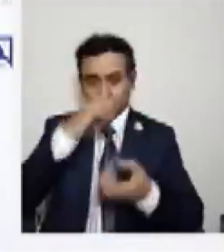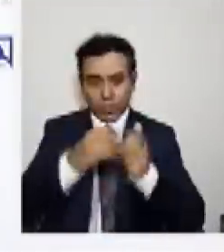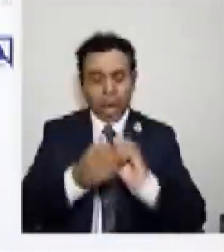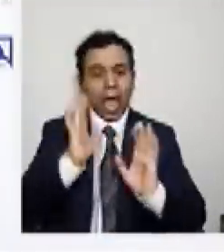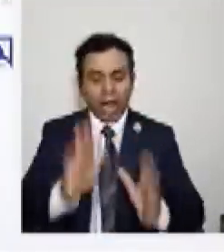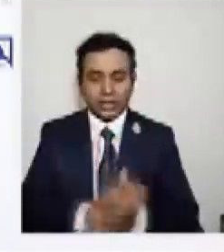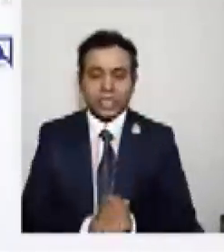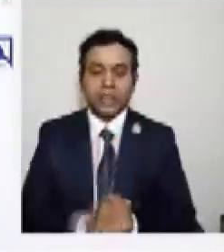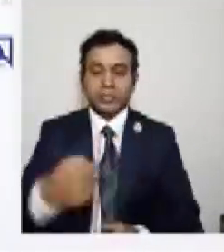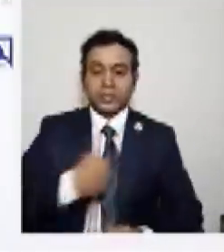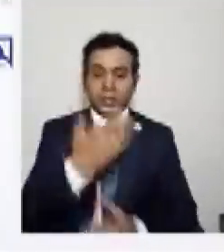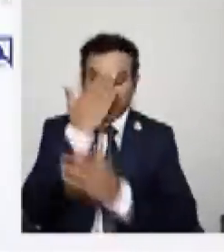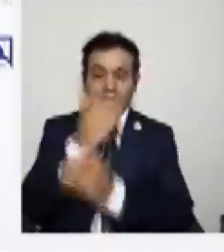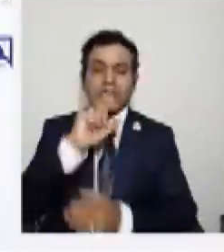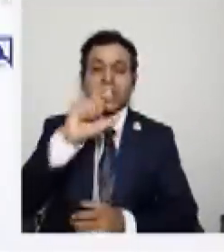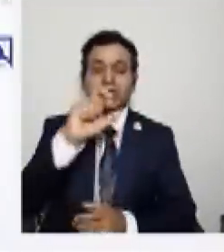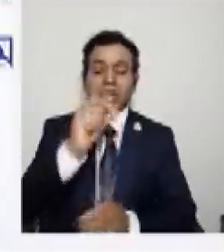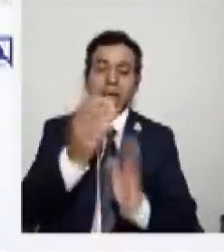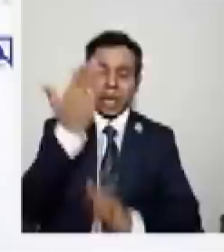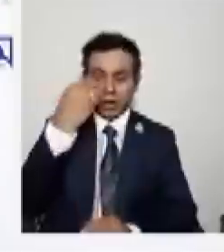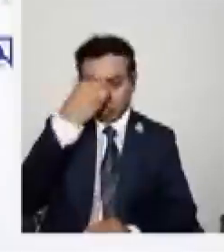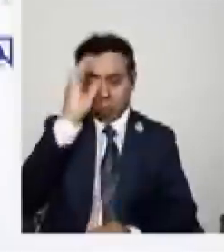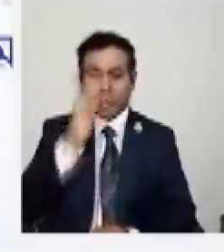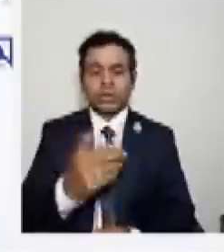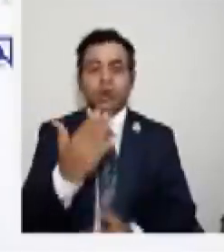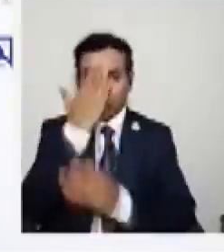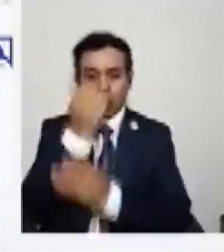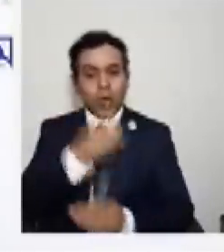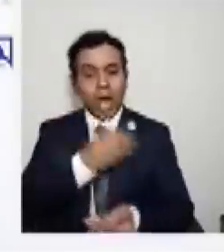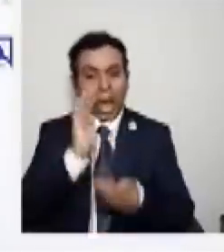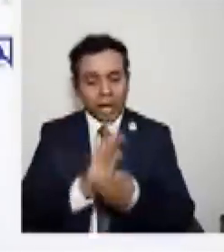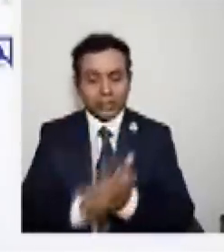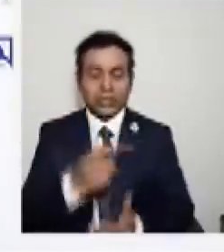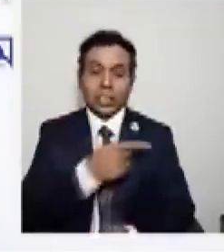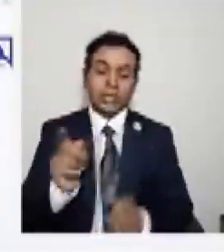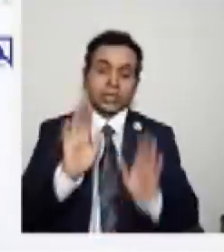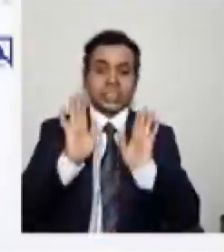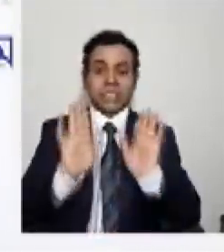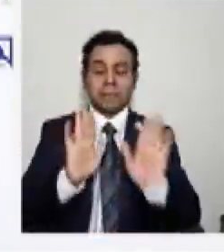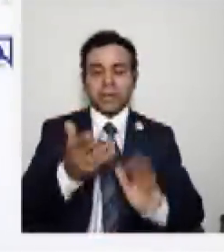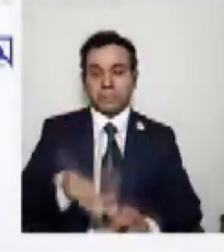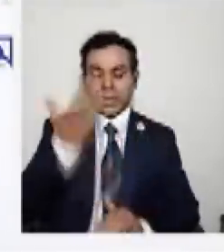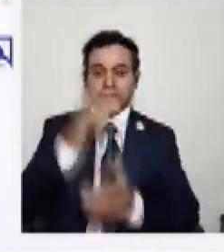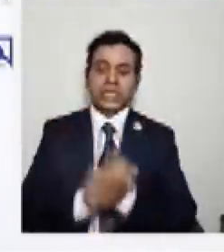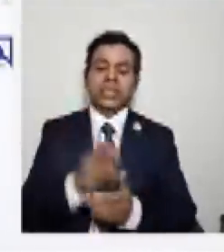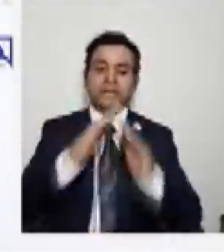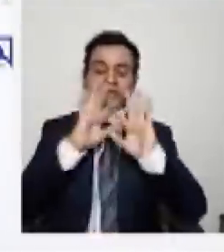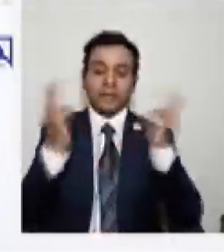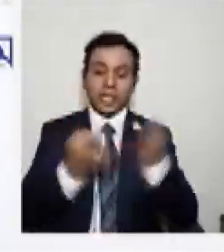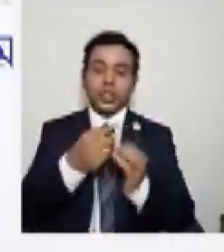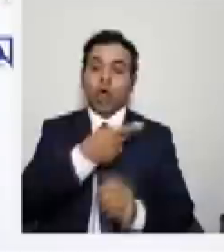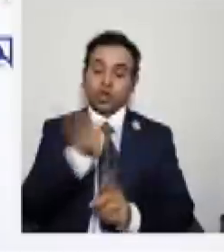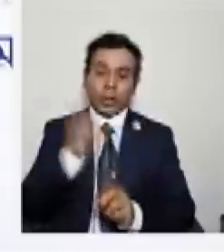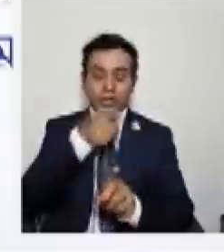রক্তচাপ, কিডনির জটিলতা বা শ্বাস প্রশ্বাসের অসুখ এবং ক্যান্সার, বারো যে কোনো অসংক্রামক